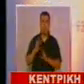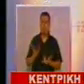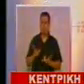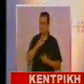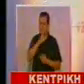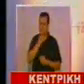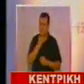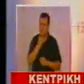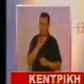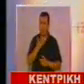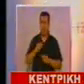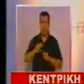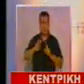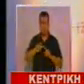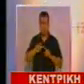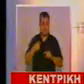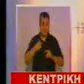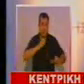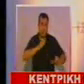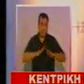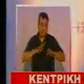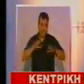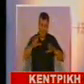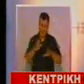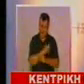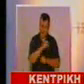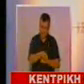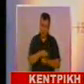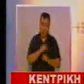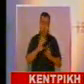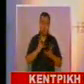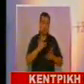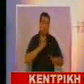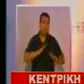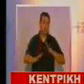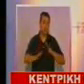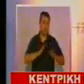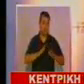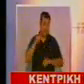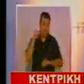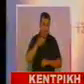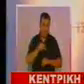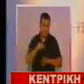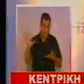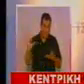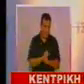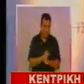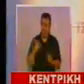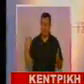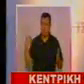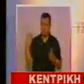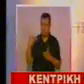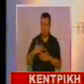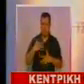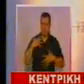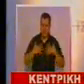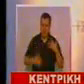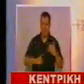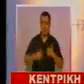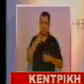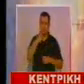πώς περιφρούνται οι κατακτήσεις. Όμως, αυτές οι κατακτήσεις που με κόπους, βάσανα και με